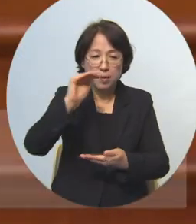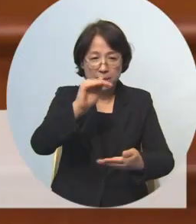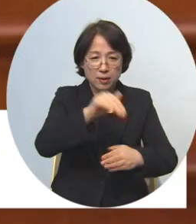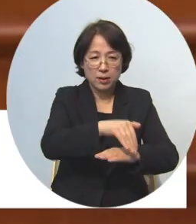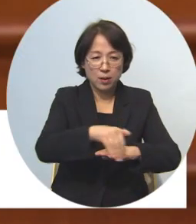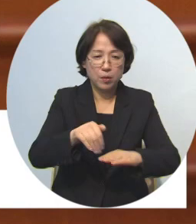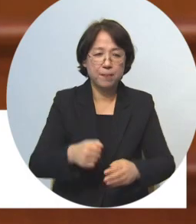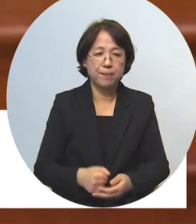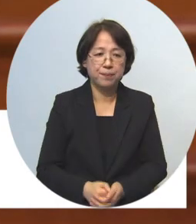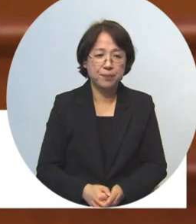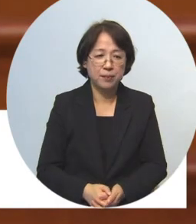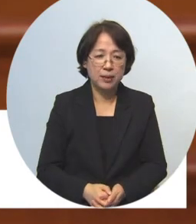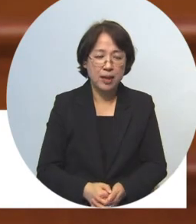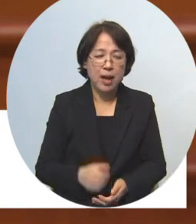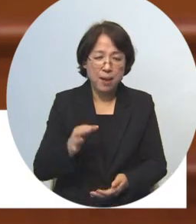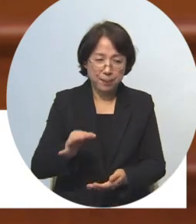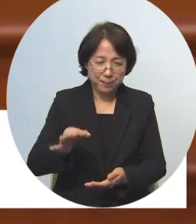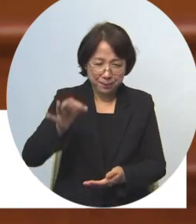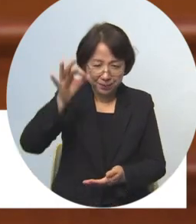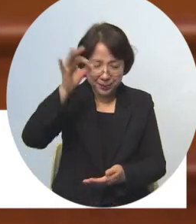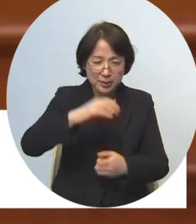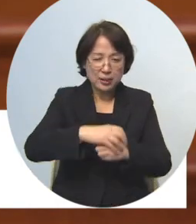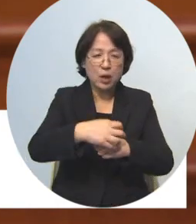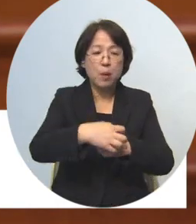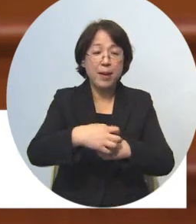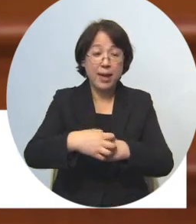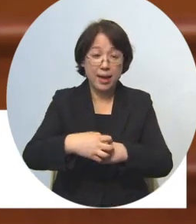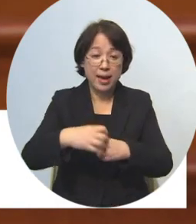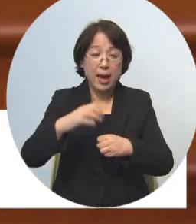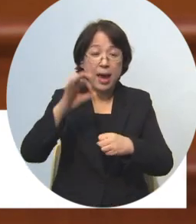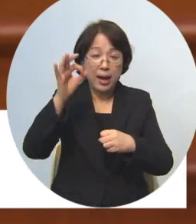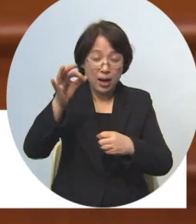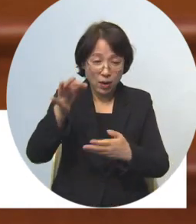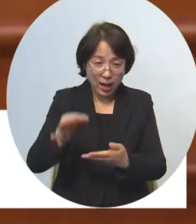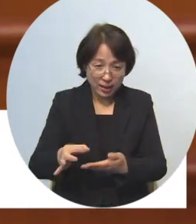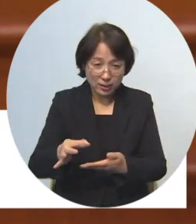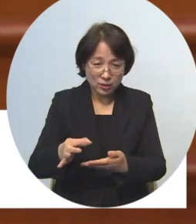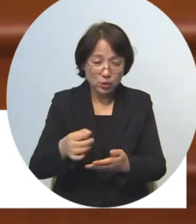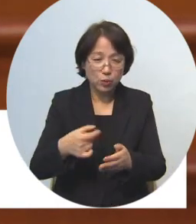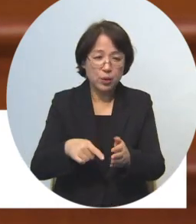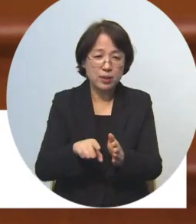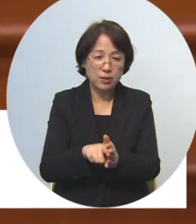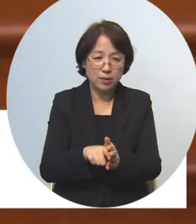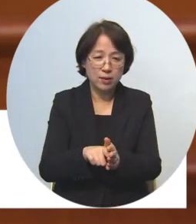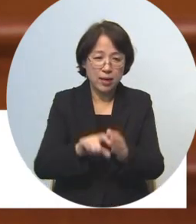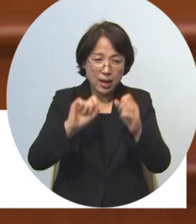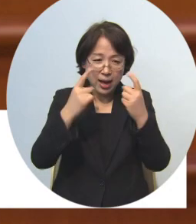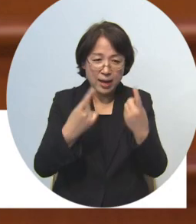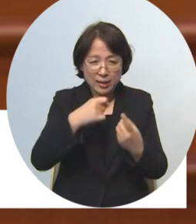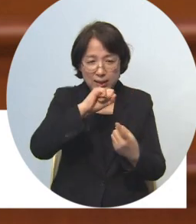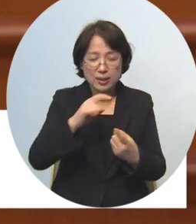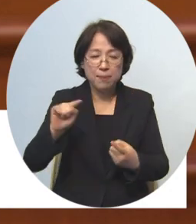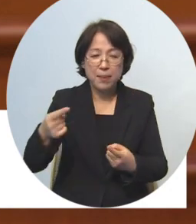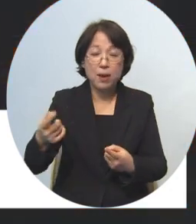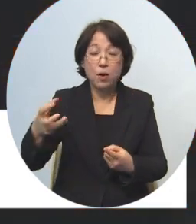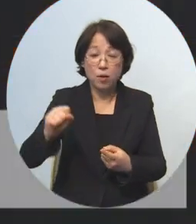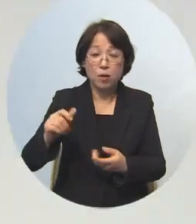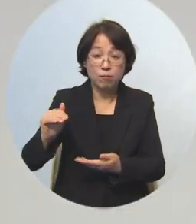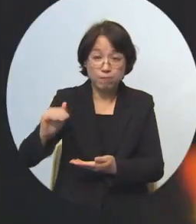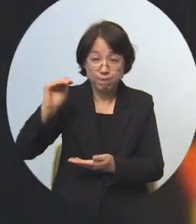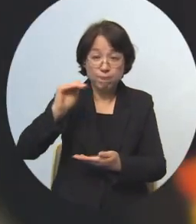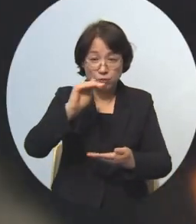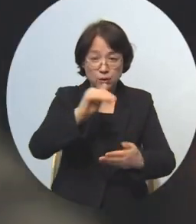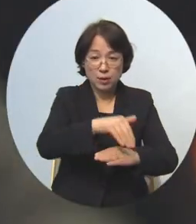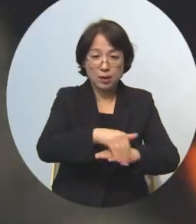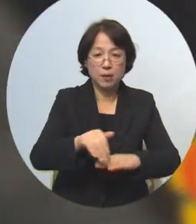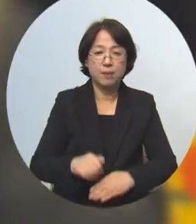높은 사과 배 등의 가격 안정을 위해 농축산물 할인 지원 예산을 100억원 추가 투입하는